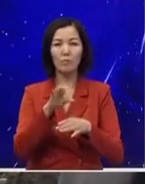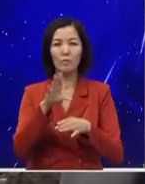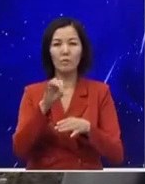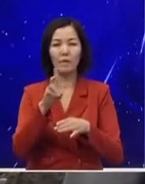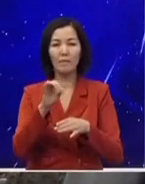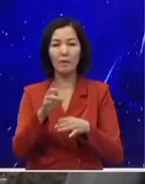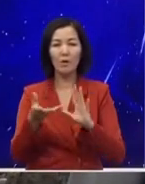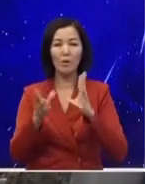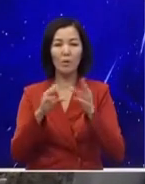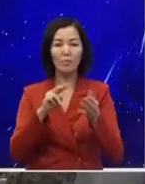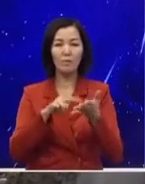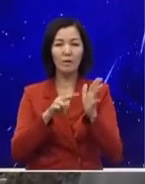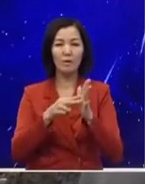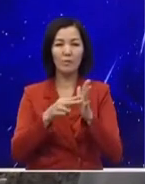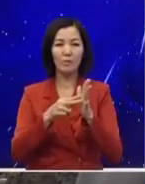общем, планируется